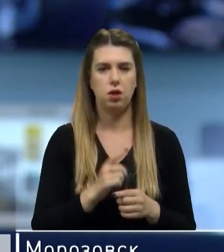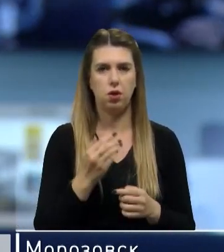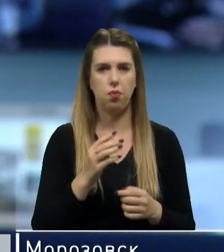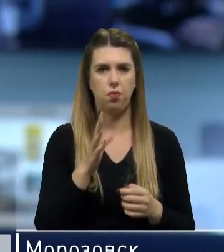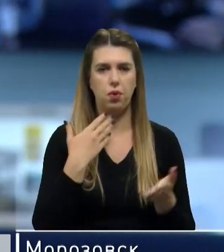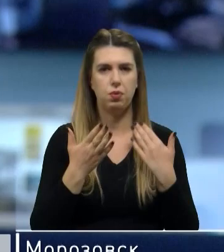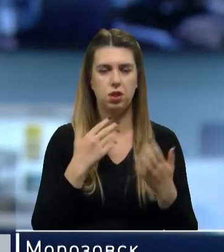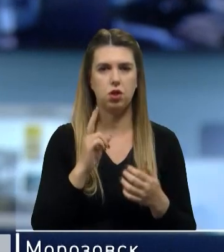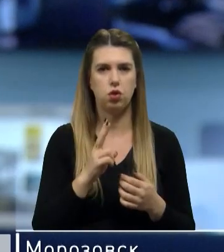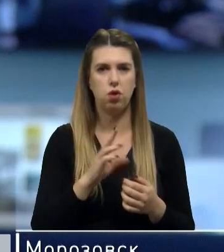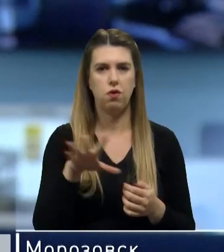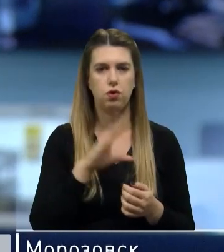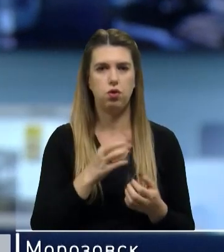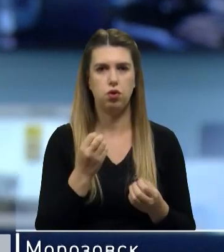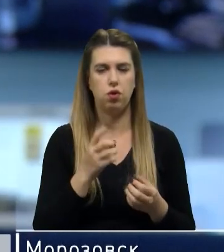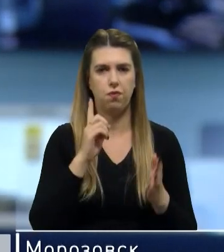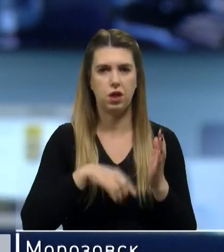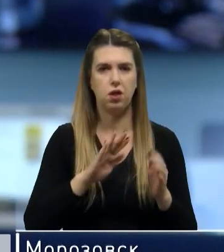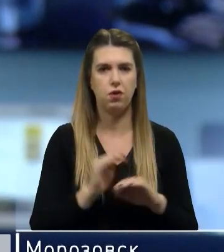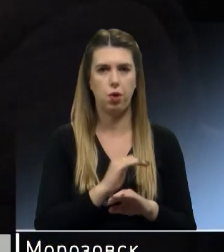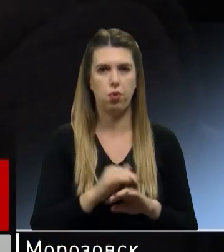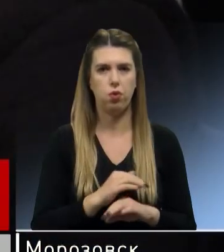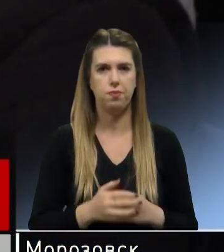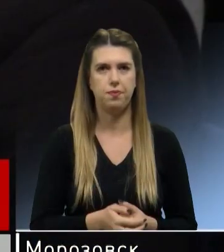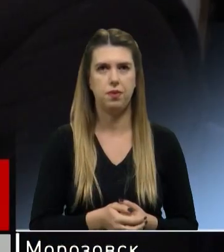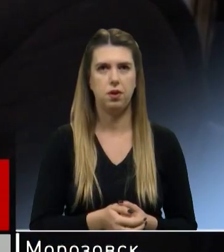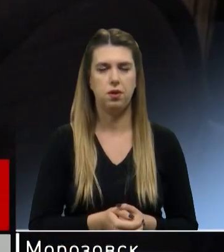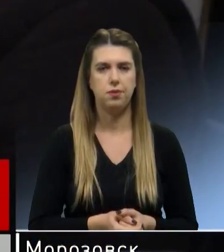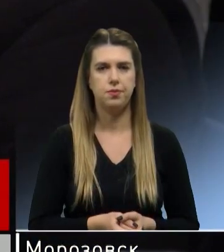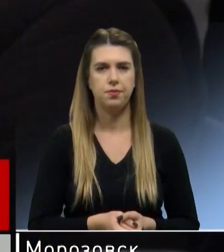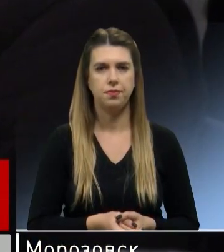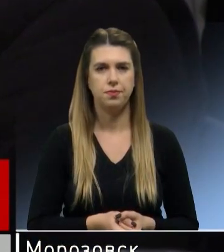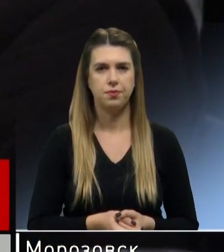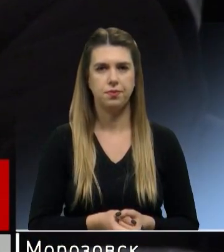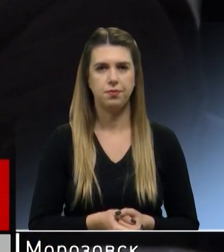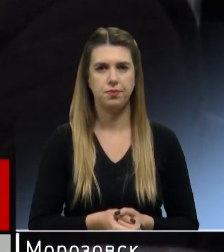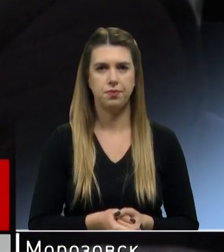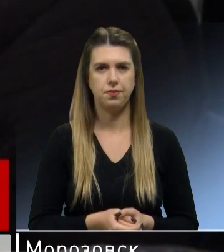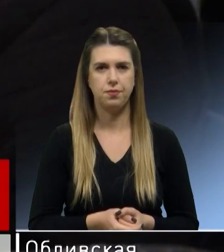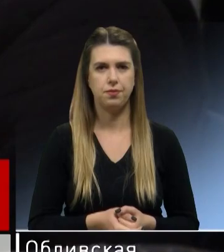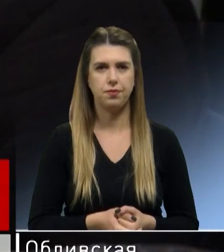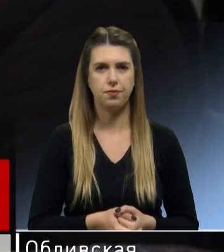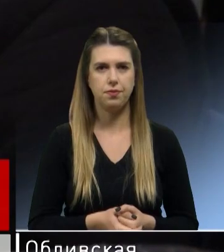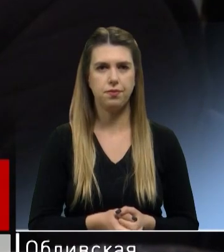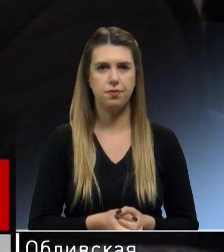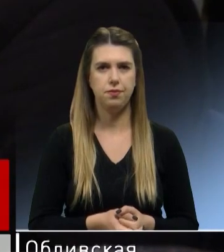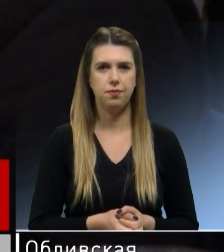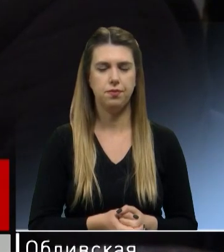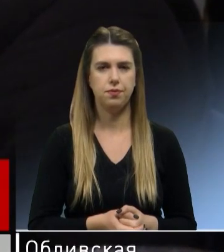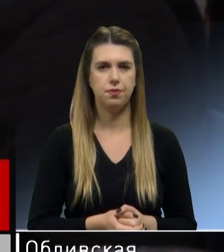Лисицкая пообщалась с теми, кто все еще верит в добро. Да осенит вас благодатью своей,